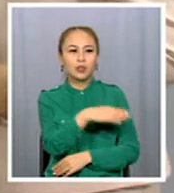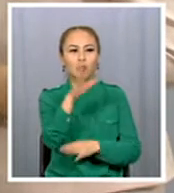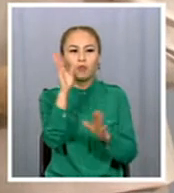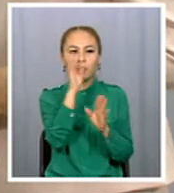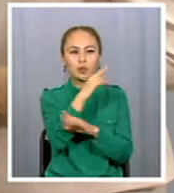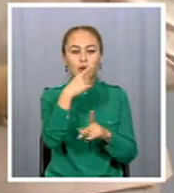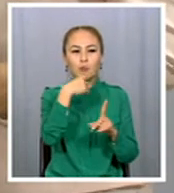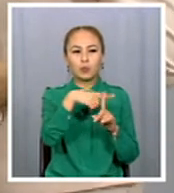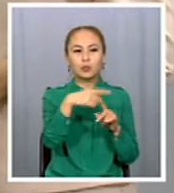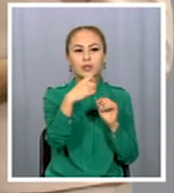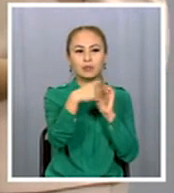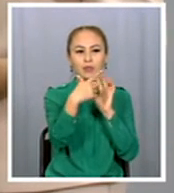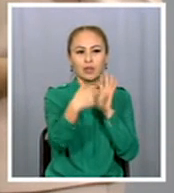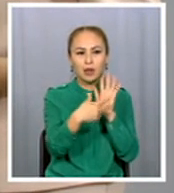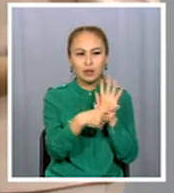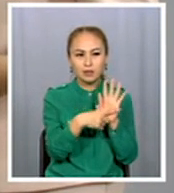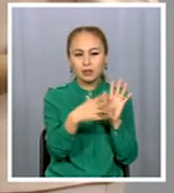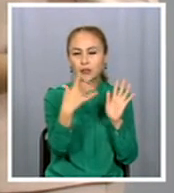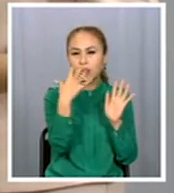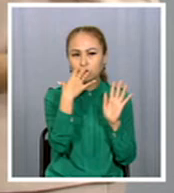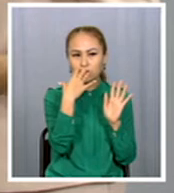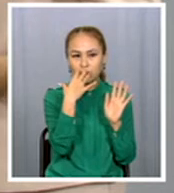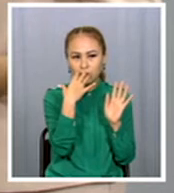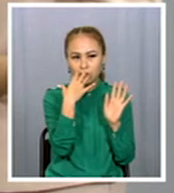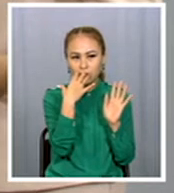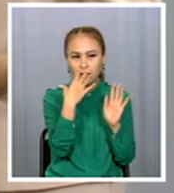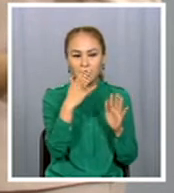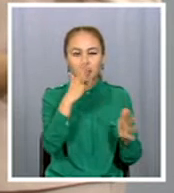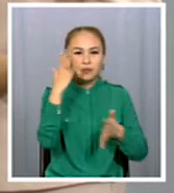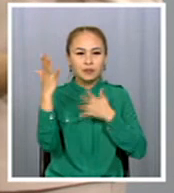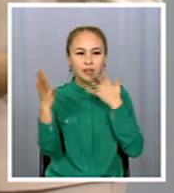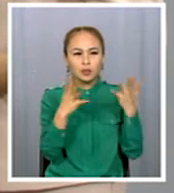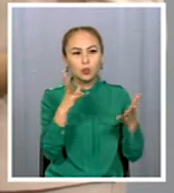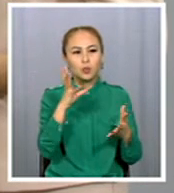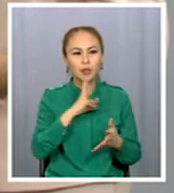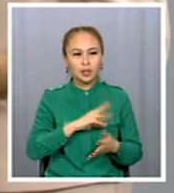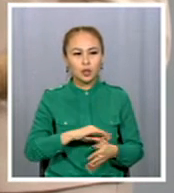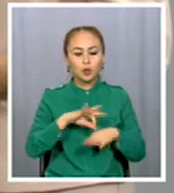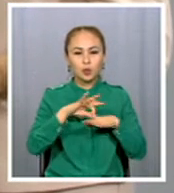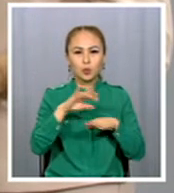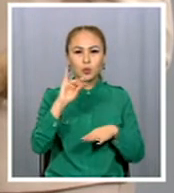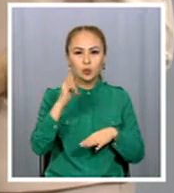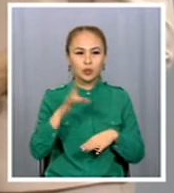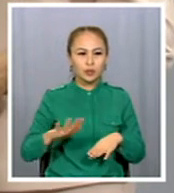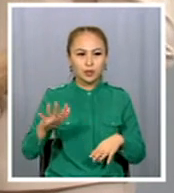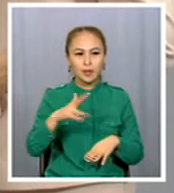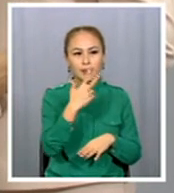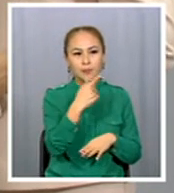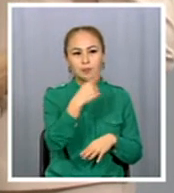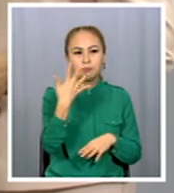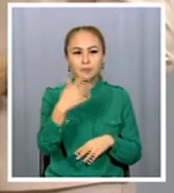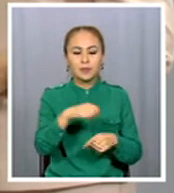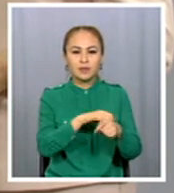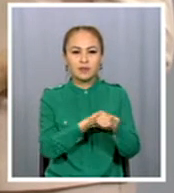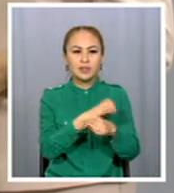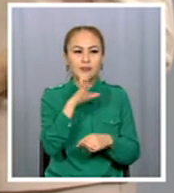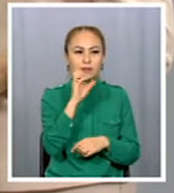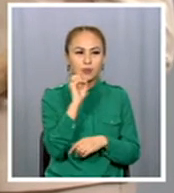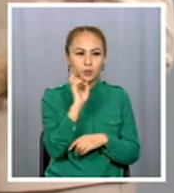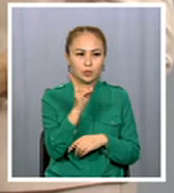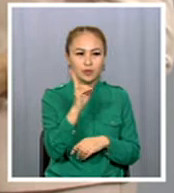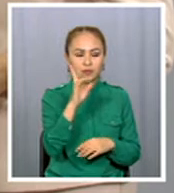температура воздуха плюс 17 градусов тепла. Ветер умеренный, южный, 3-5 метров в